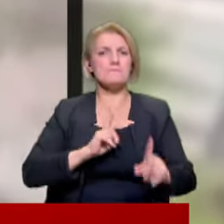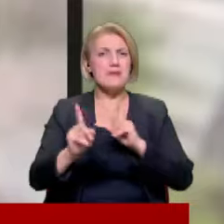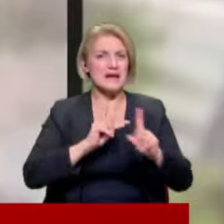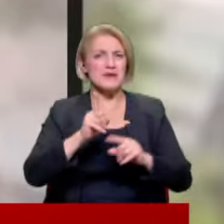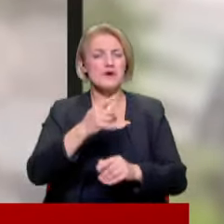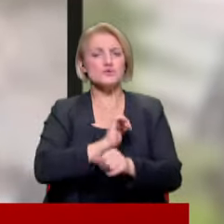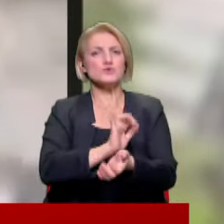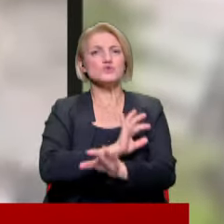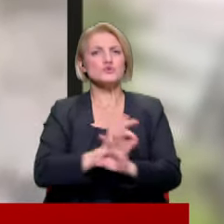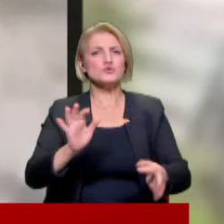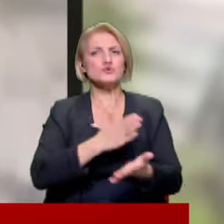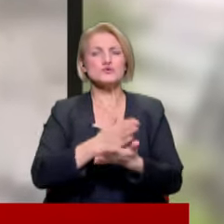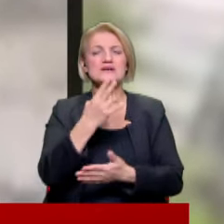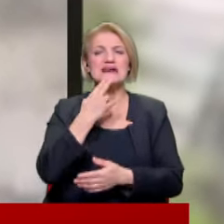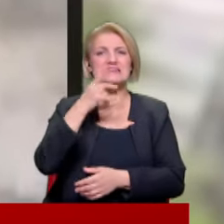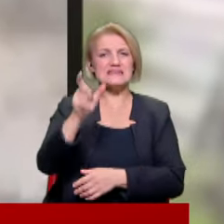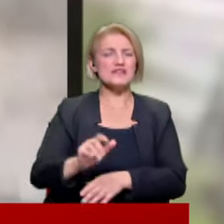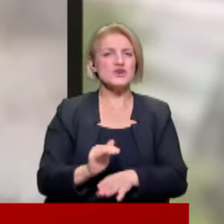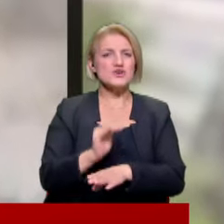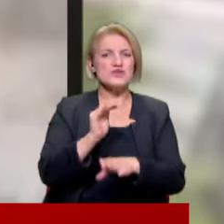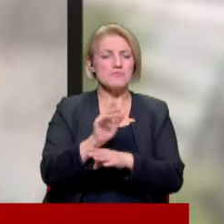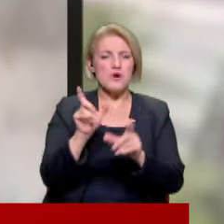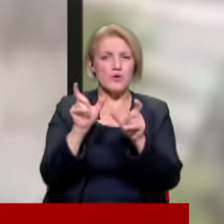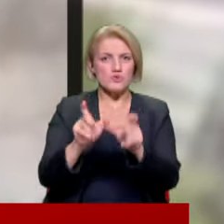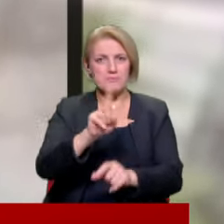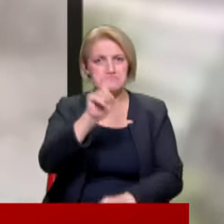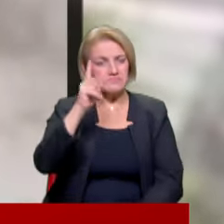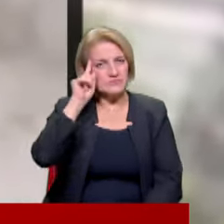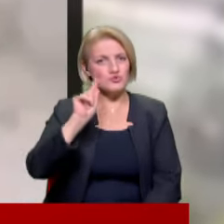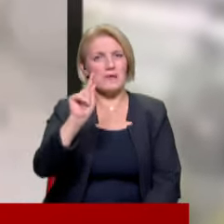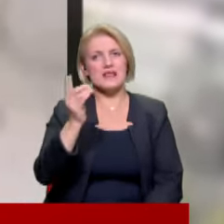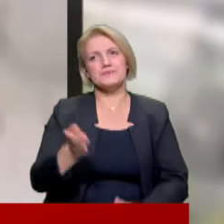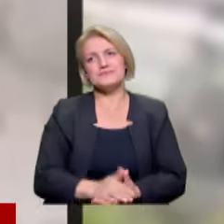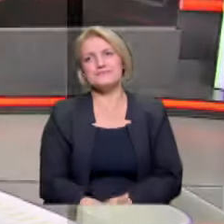tutuksuz sürerken saldırdığı kadının yaşamı korunabilecek mi şüpheli.